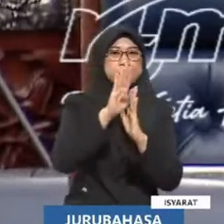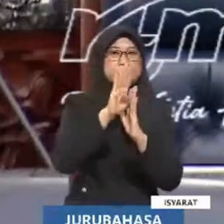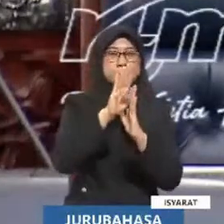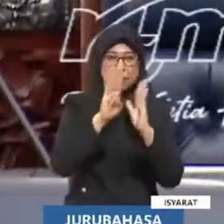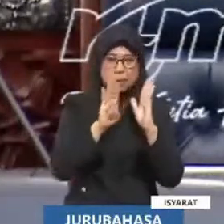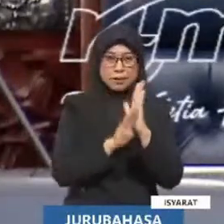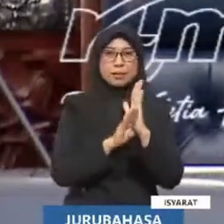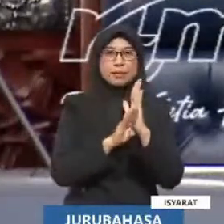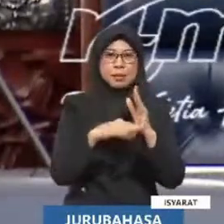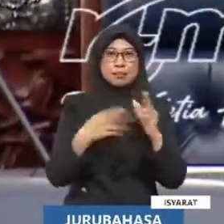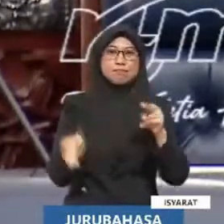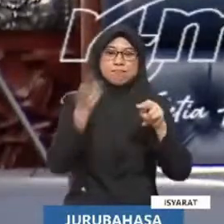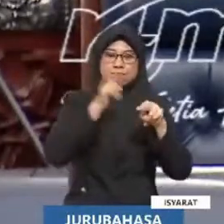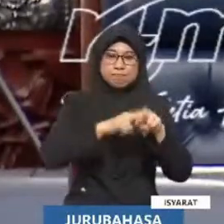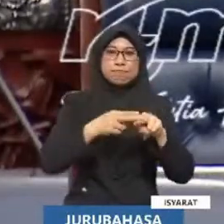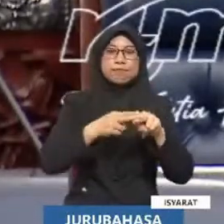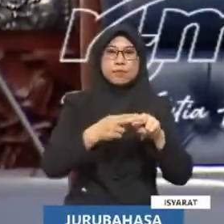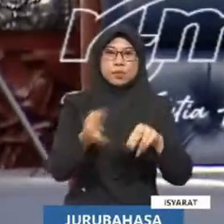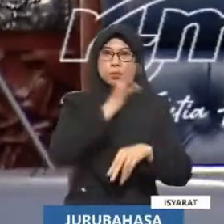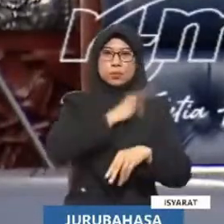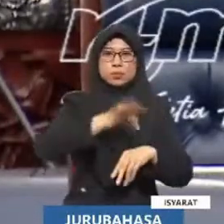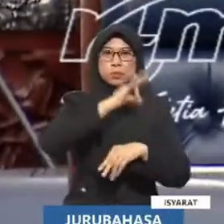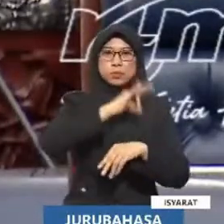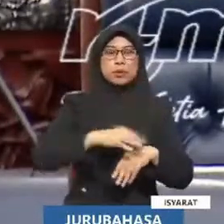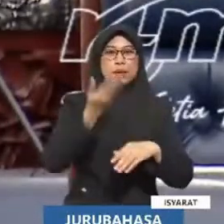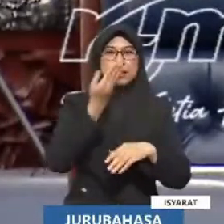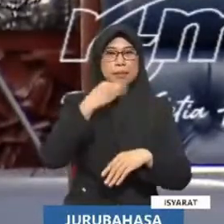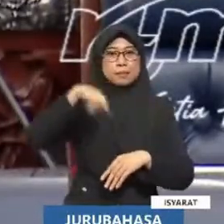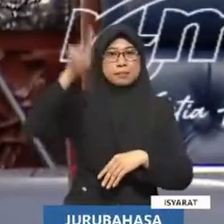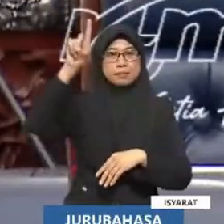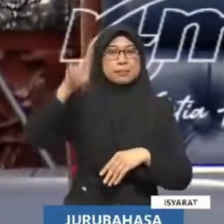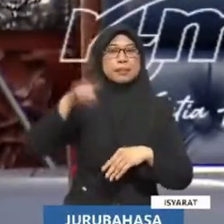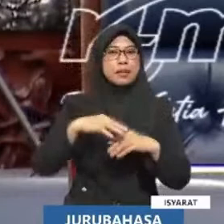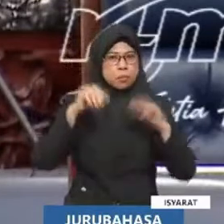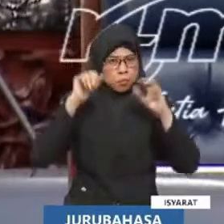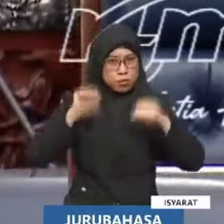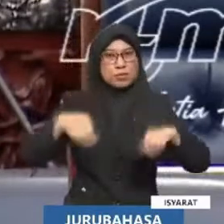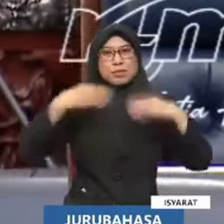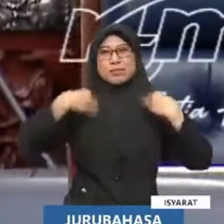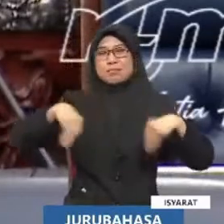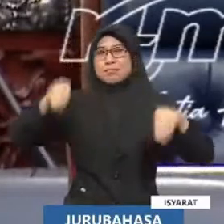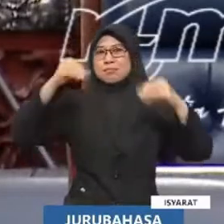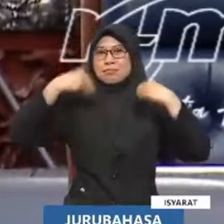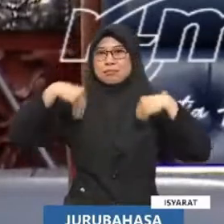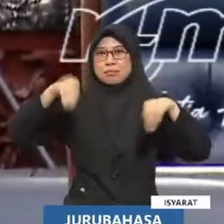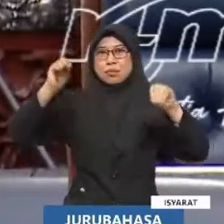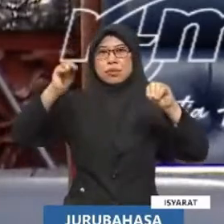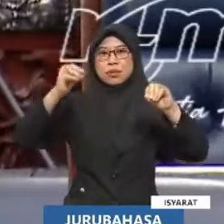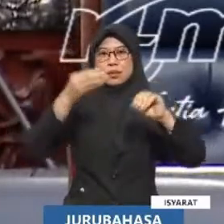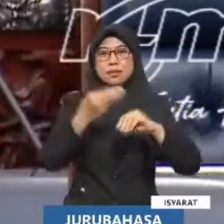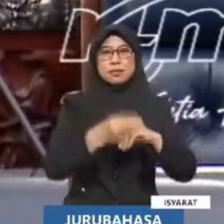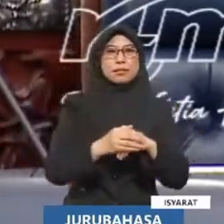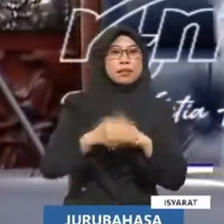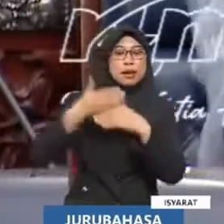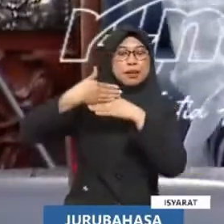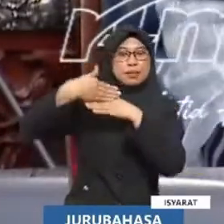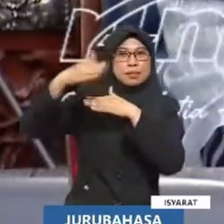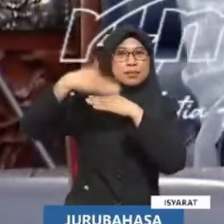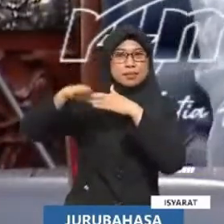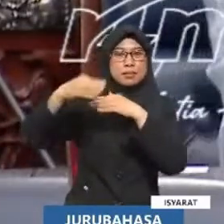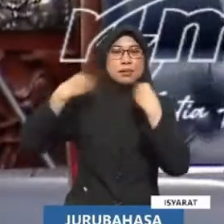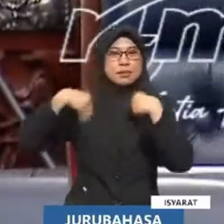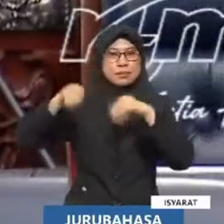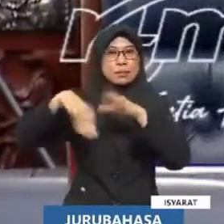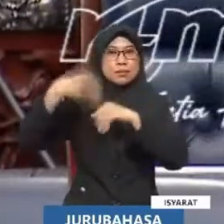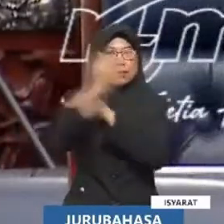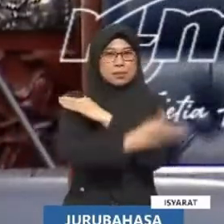ovulation jadi ayam bila sode pasaran the market is still the house masih lagi pasaran apel barang manganut pencipta